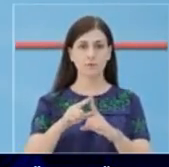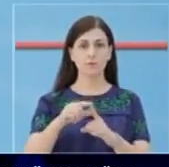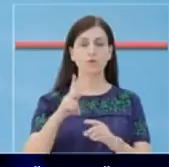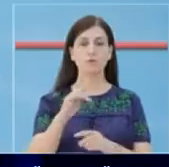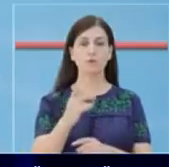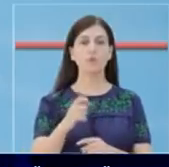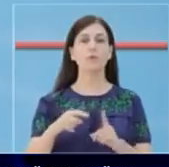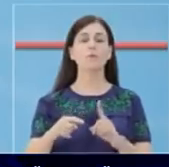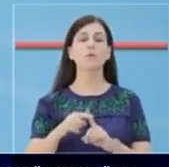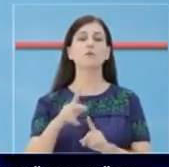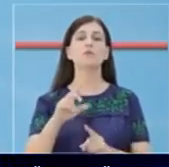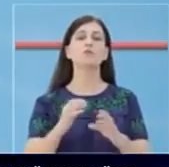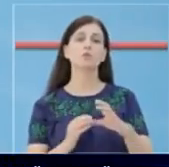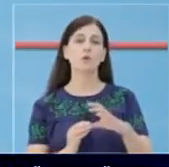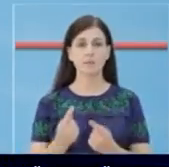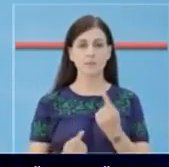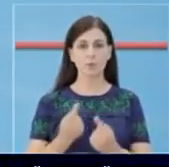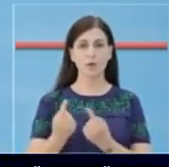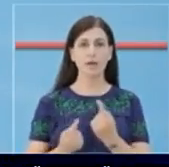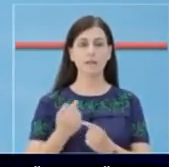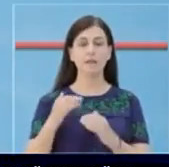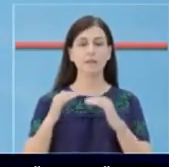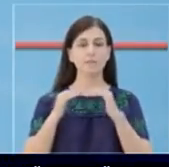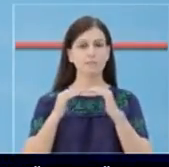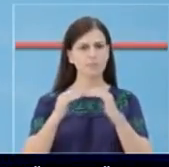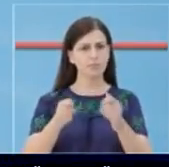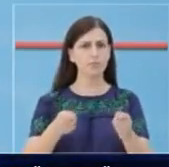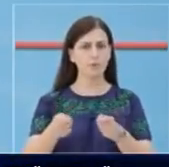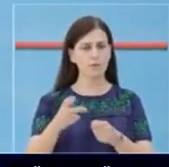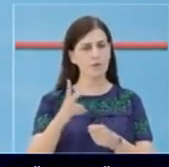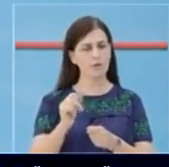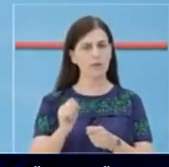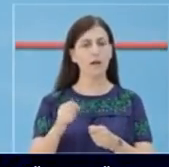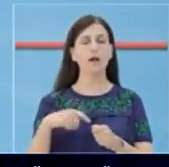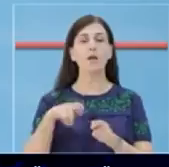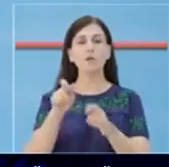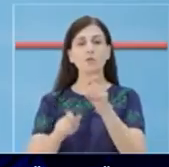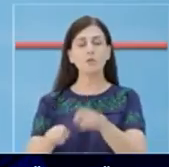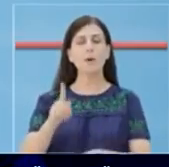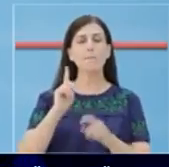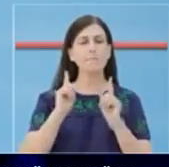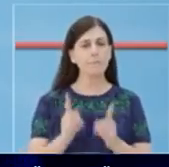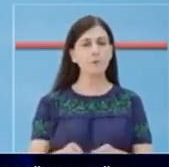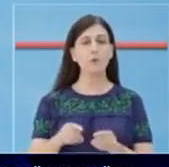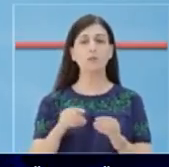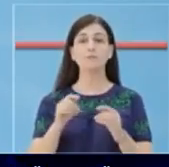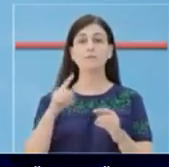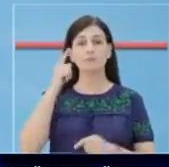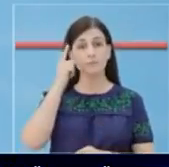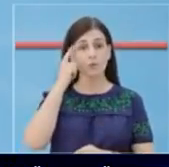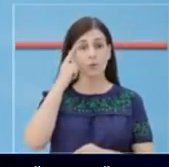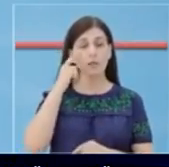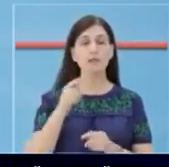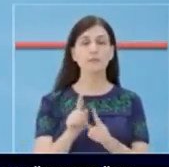Tiranë, Durrës, Kruj dhe Shkodër. Edhe pse situata paraqitet e kontrolluar, vetë qytetarët duhet të tregohen të kujdesshëm